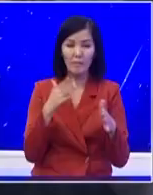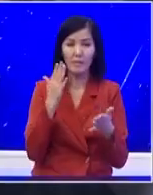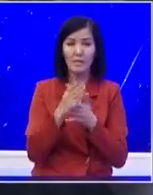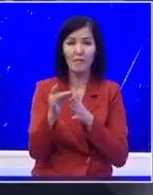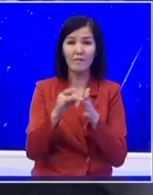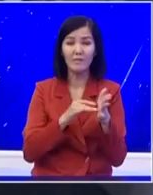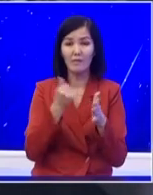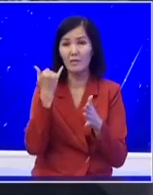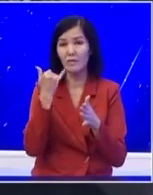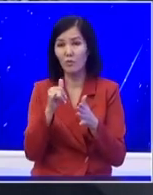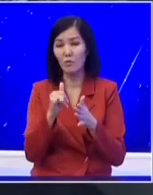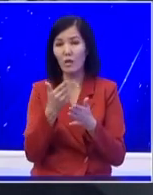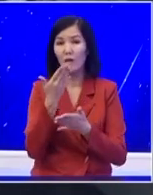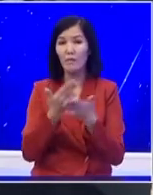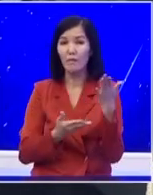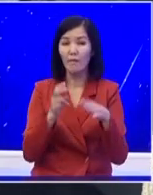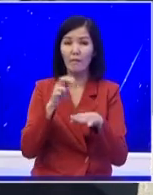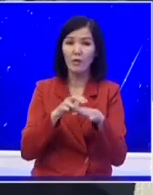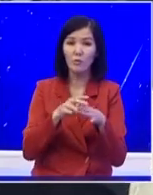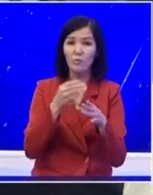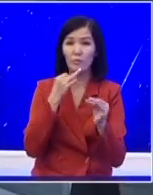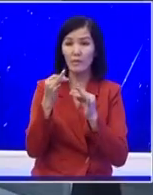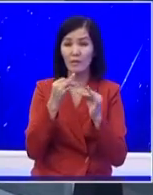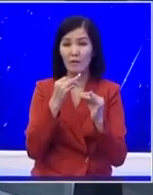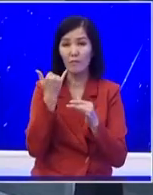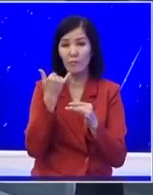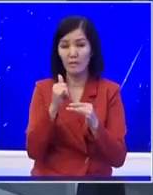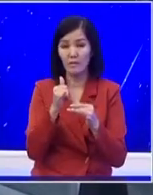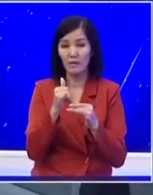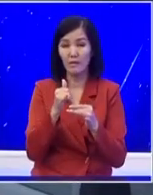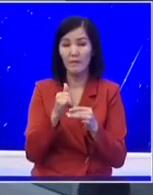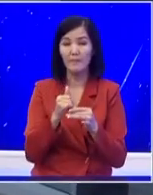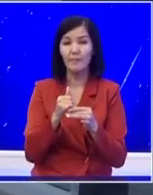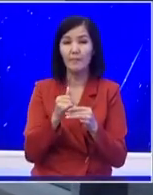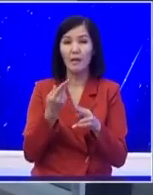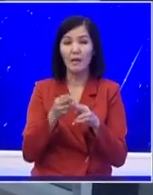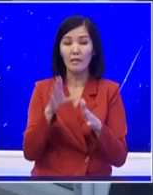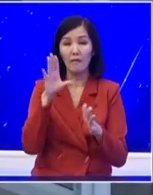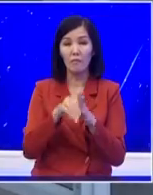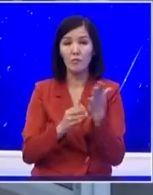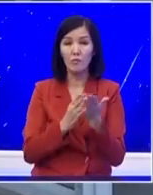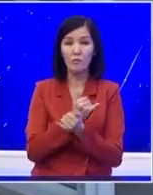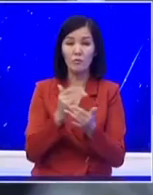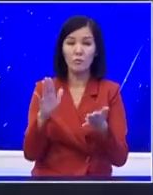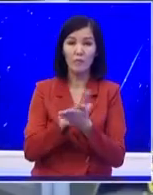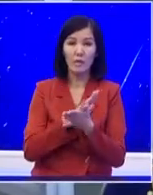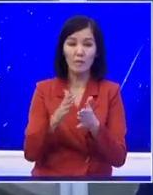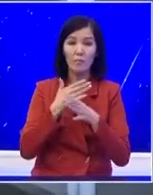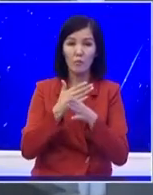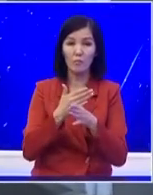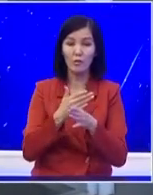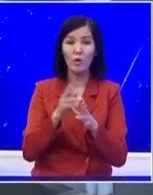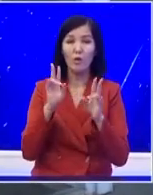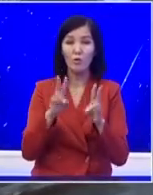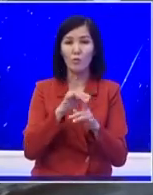Вызывайте скорую или консультируйтесь со своим участковым терапевтом по телефону, твердят медики. Это входит в пакет услуг бесплатной медпомощи. Но